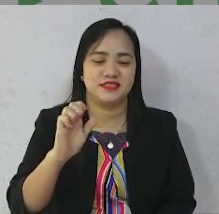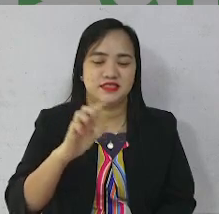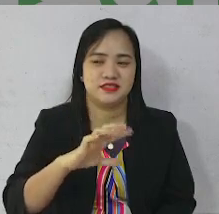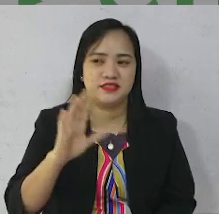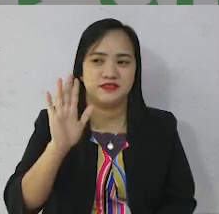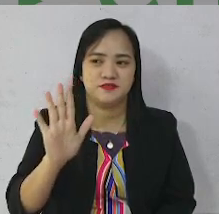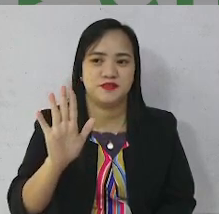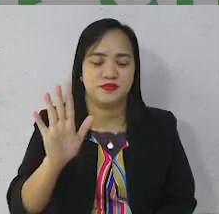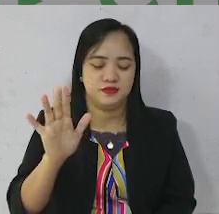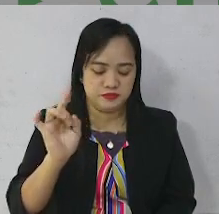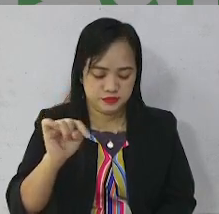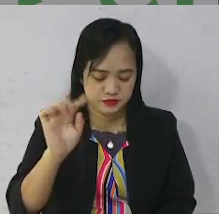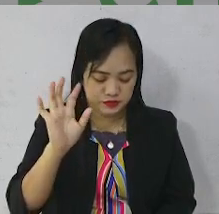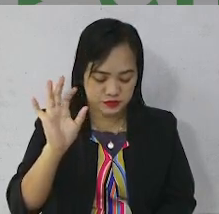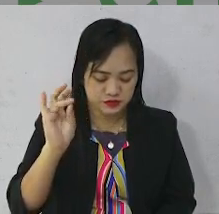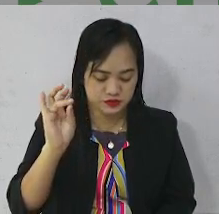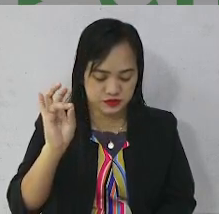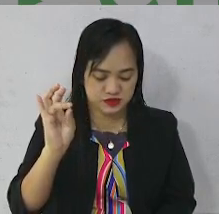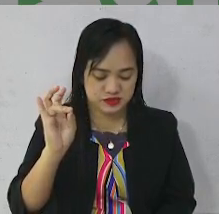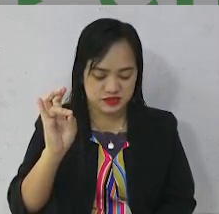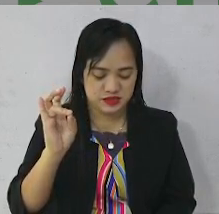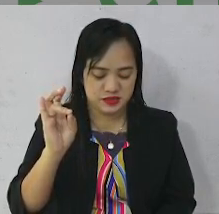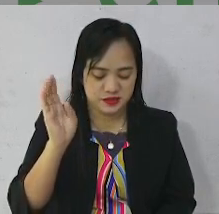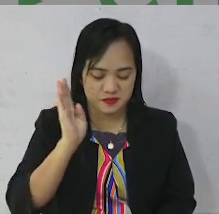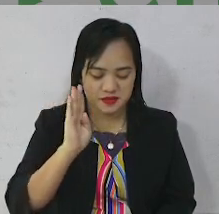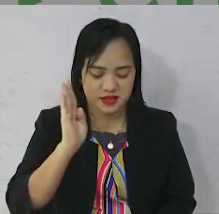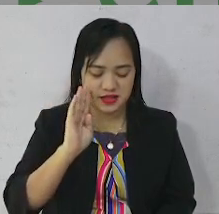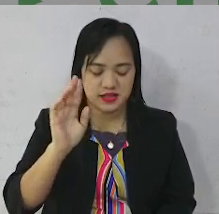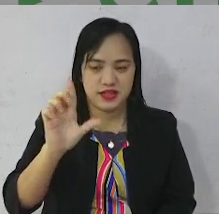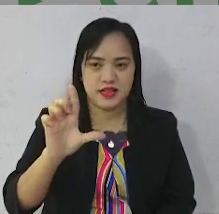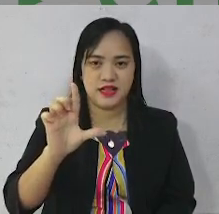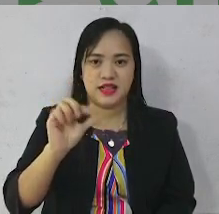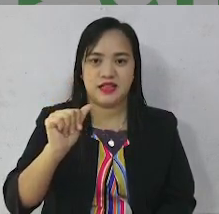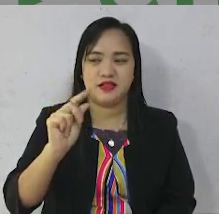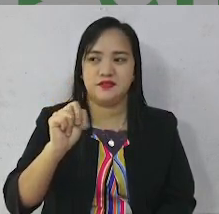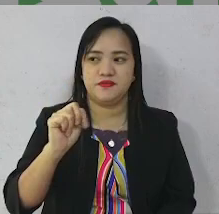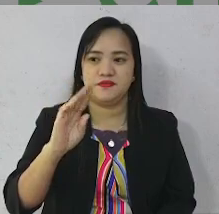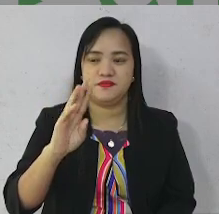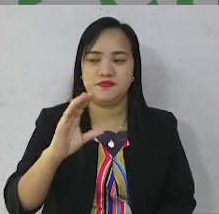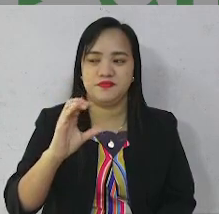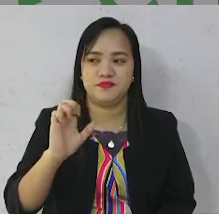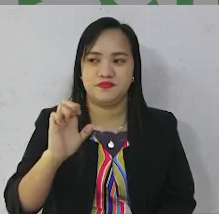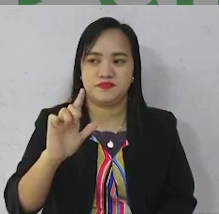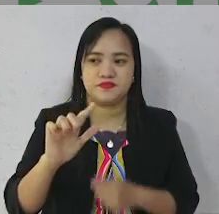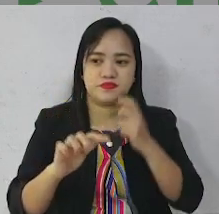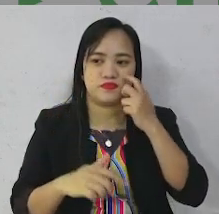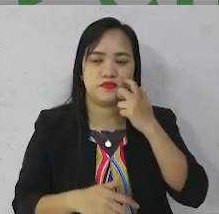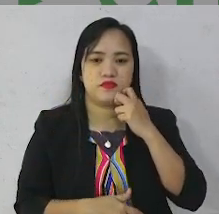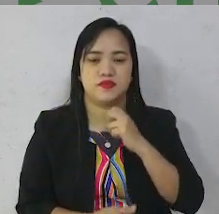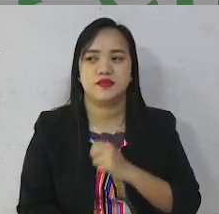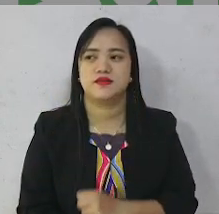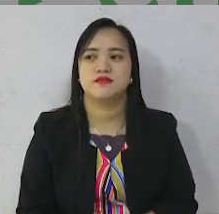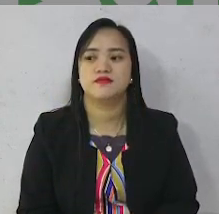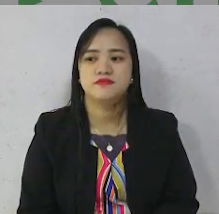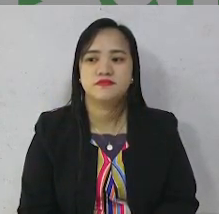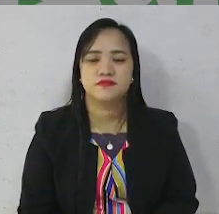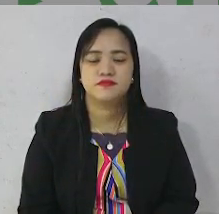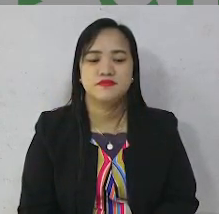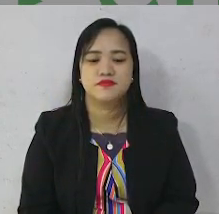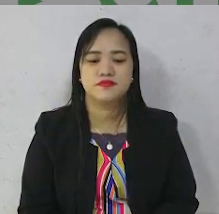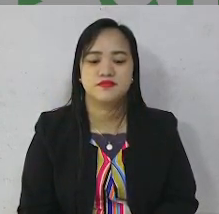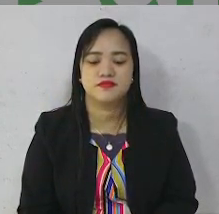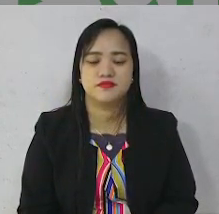5557 55 Oo parang si si sir Marvin hindi Magkalapit lang pala medyo Magkalapit lang